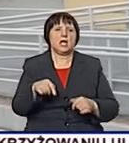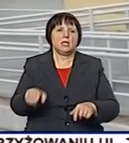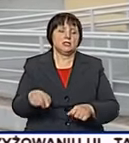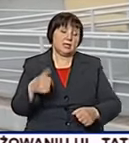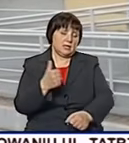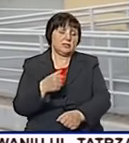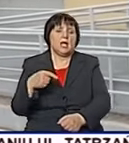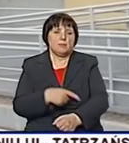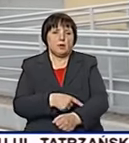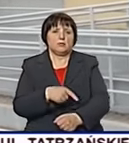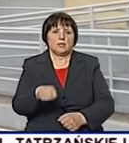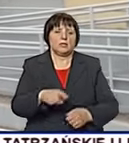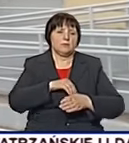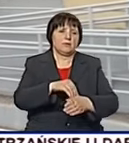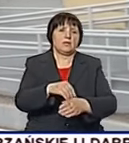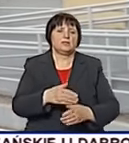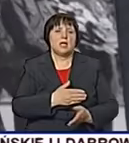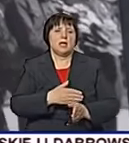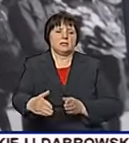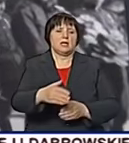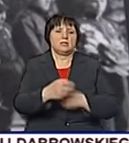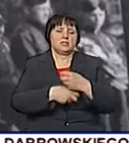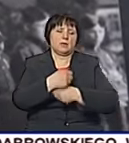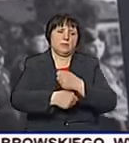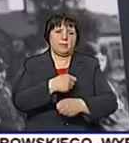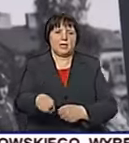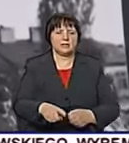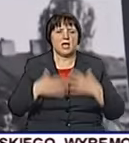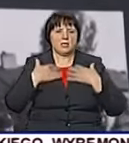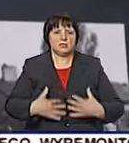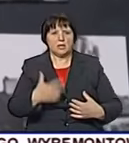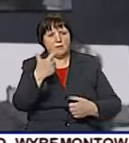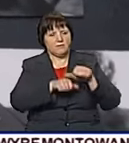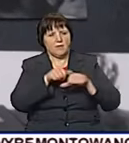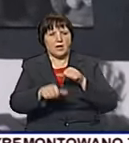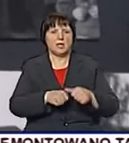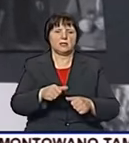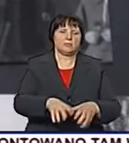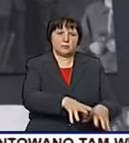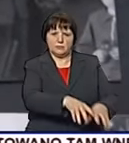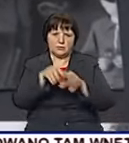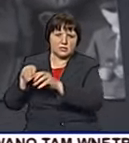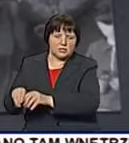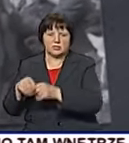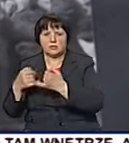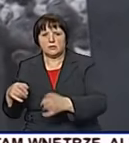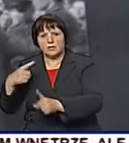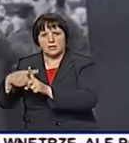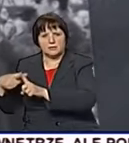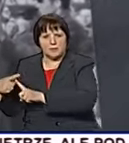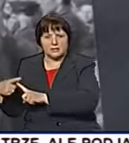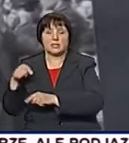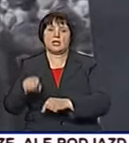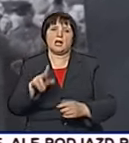prokuratury rejonowej w Kutnie prowadzi dalsze czynności w tej sprawie. Choć ciała żołnierzy dwa lata później ekshumowano i przeniesiono na cmentarz, to